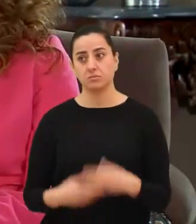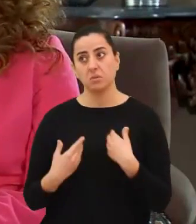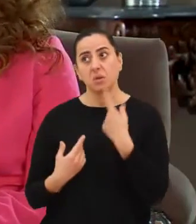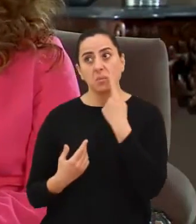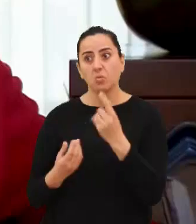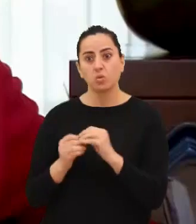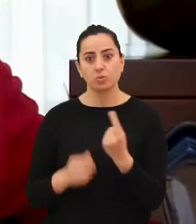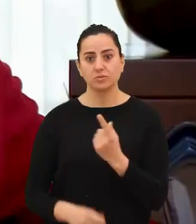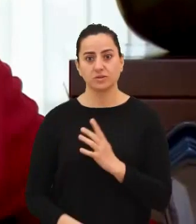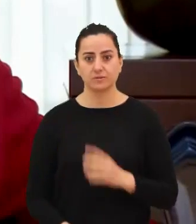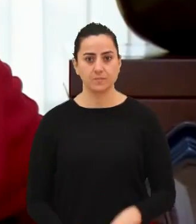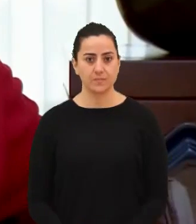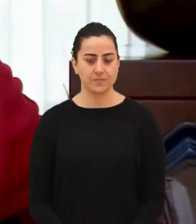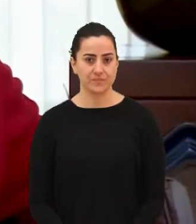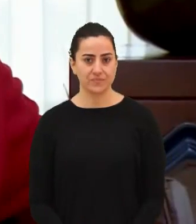var.